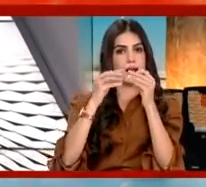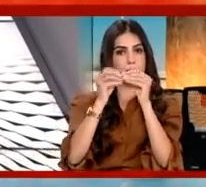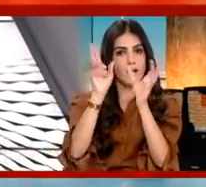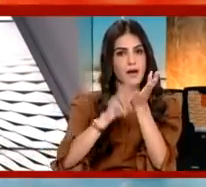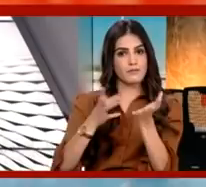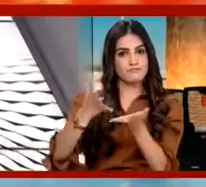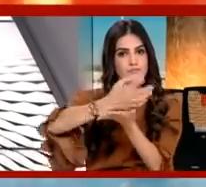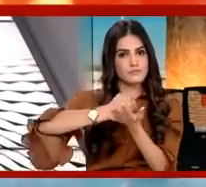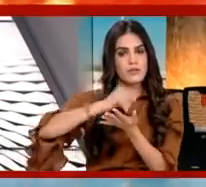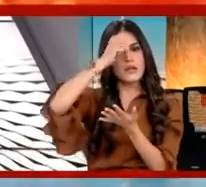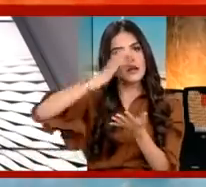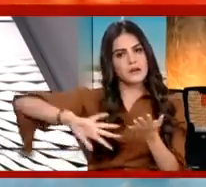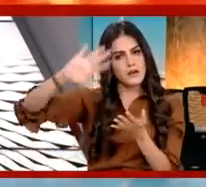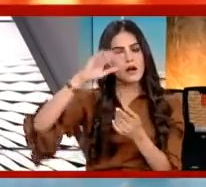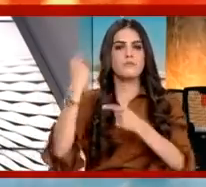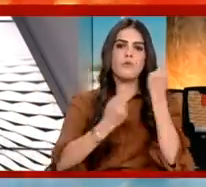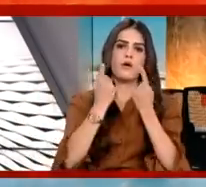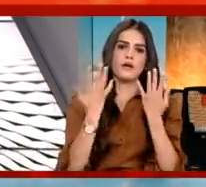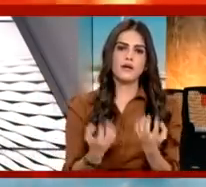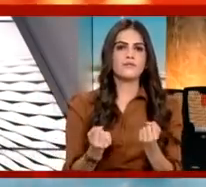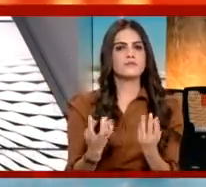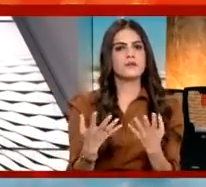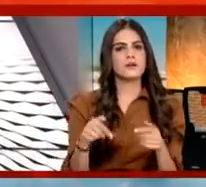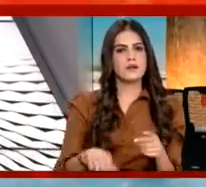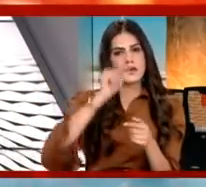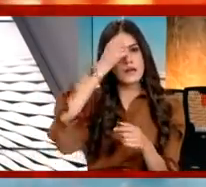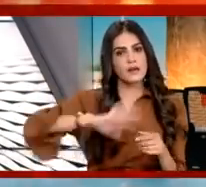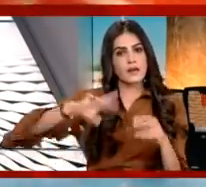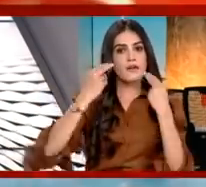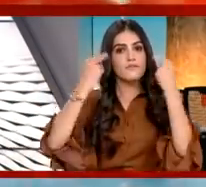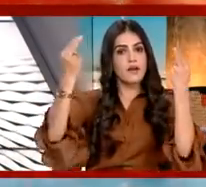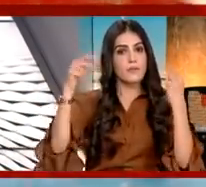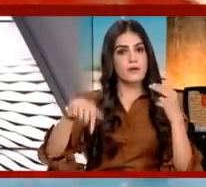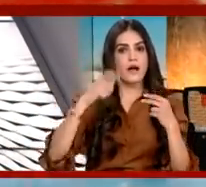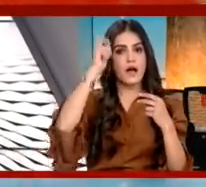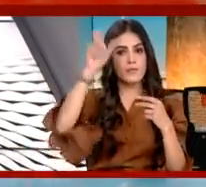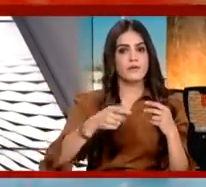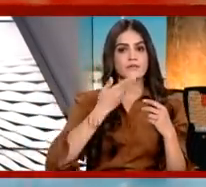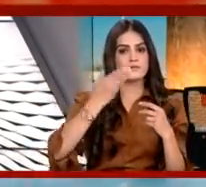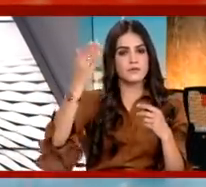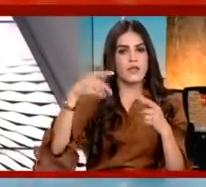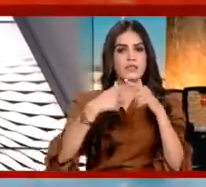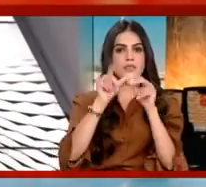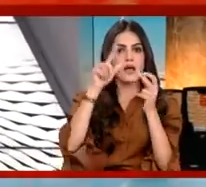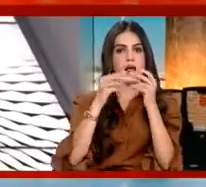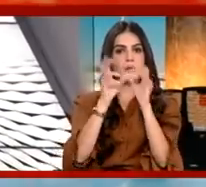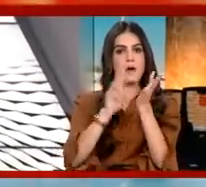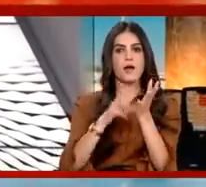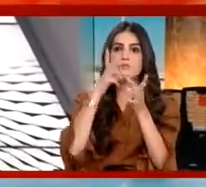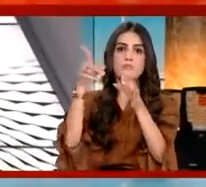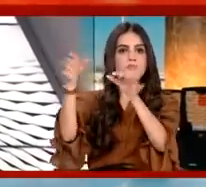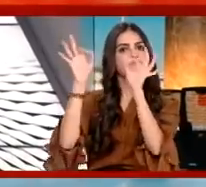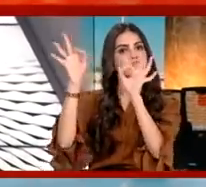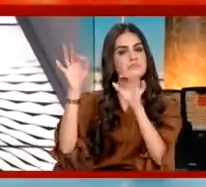बाद भारत में भी सियासी बयानबाजी शुरू हो गई। देश के मशहूर शायर मुनव्वर राणा ने तालिबान का समर्थन करते हुए